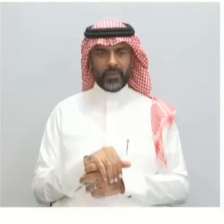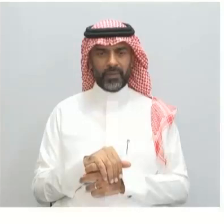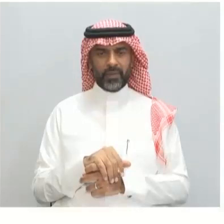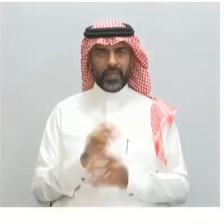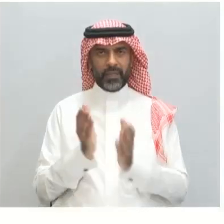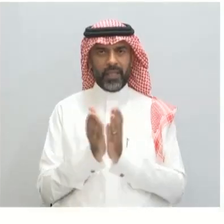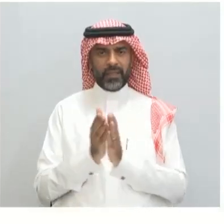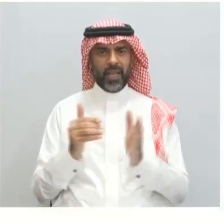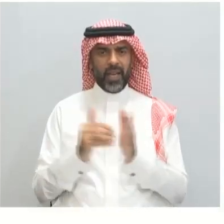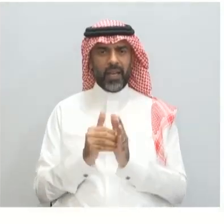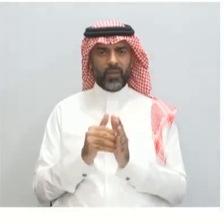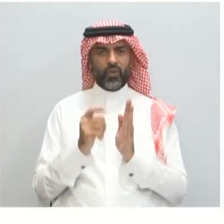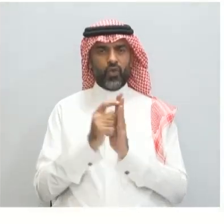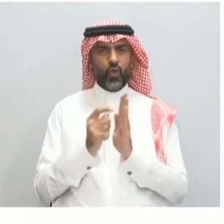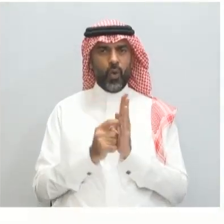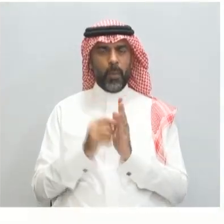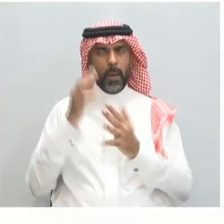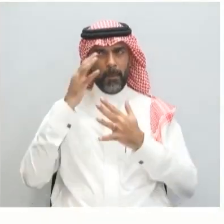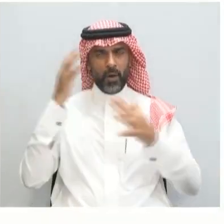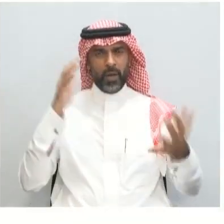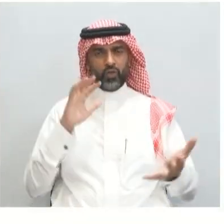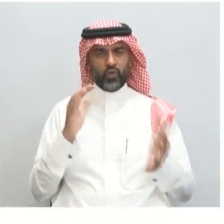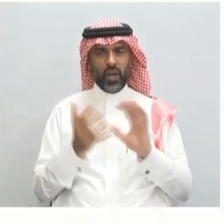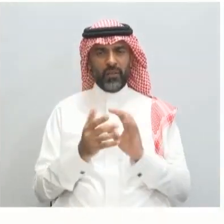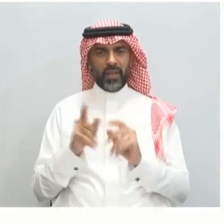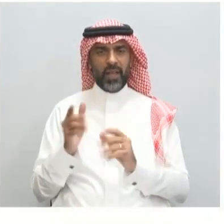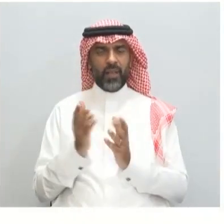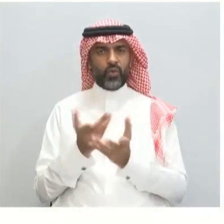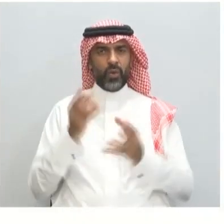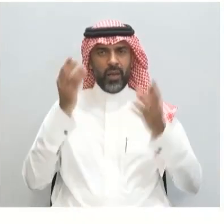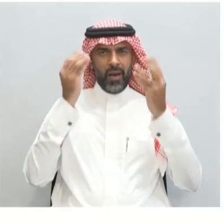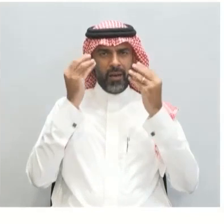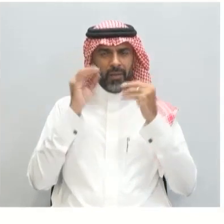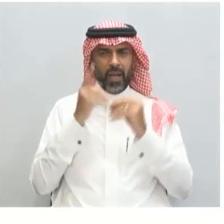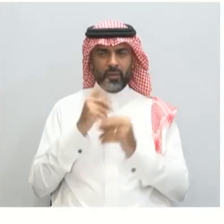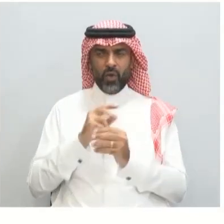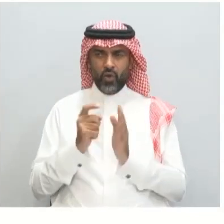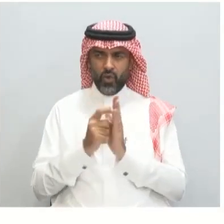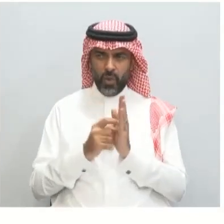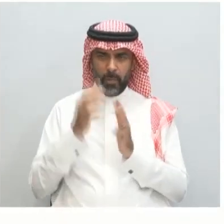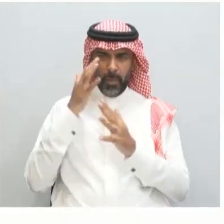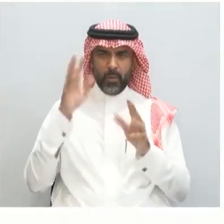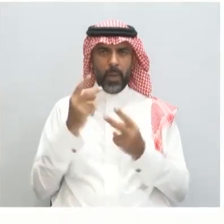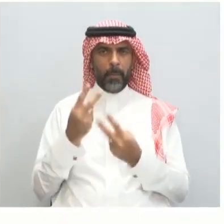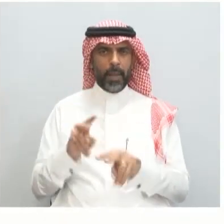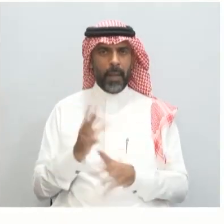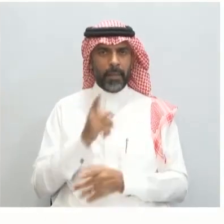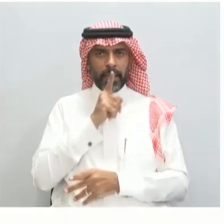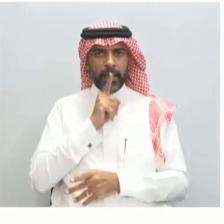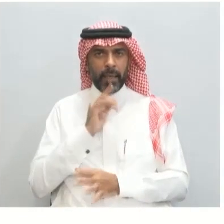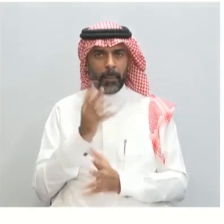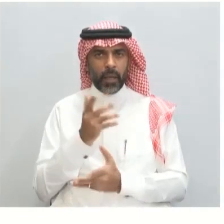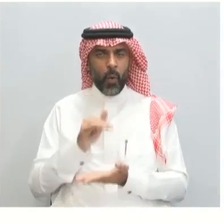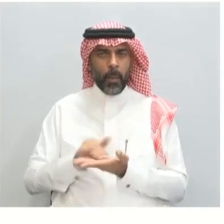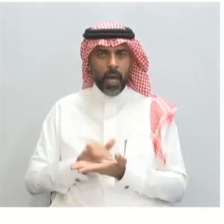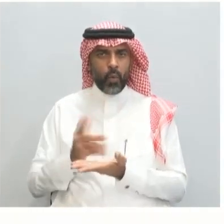الدرس الاخير نظم المعلومات الجغرافيه الذي من خلاله تعرفنا على نظم المعلومات الجغرافيه ومتى بدا